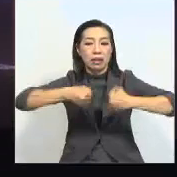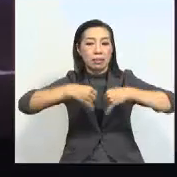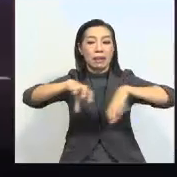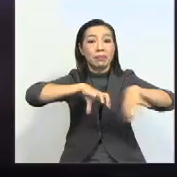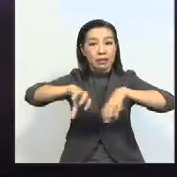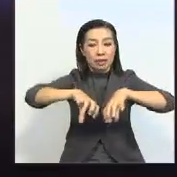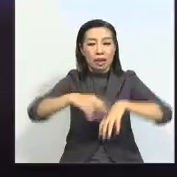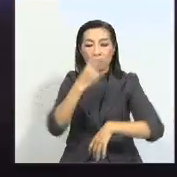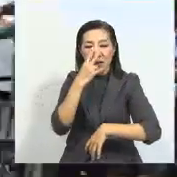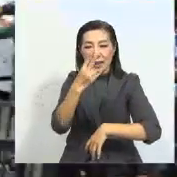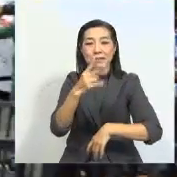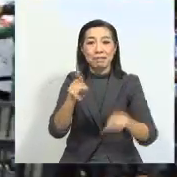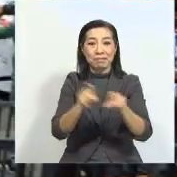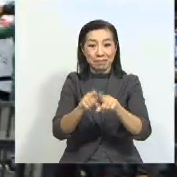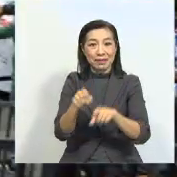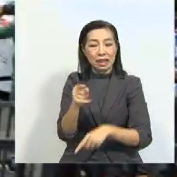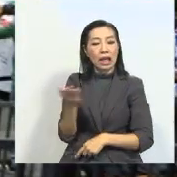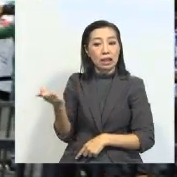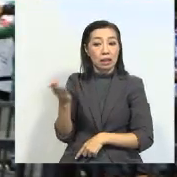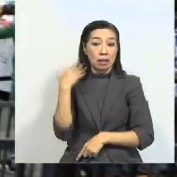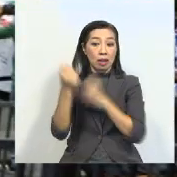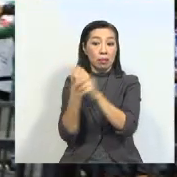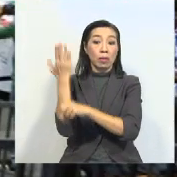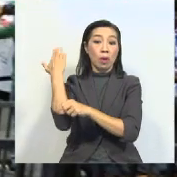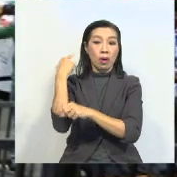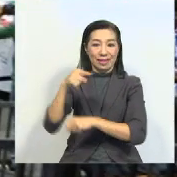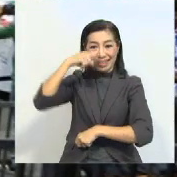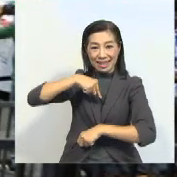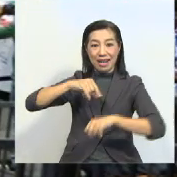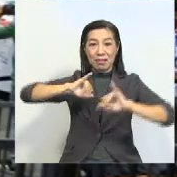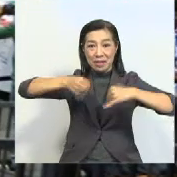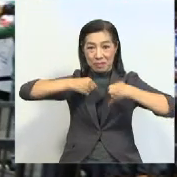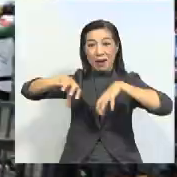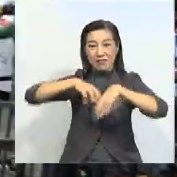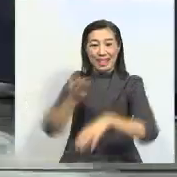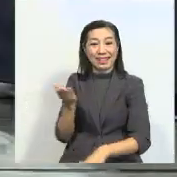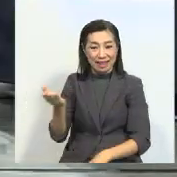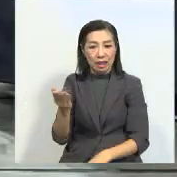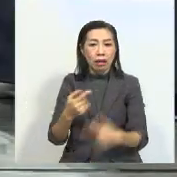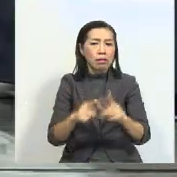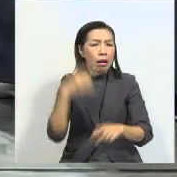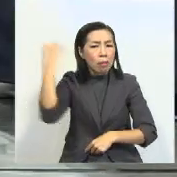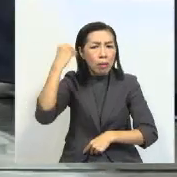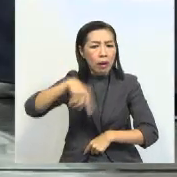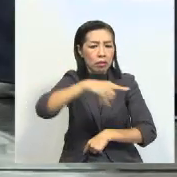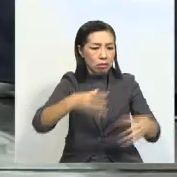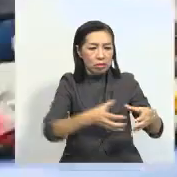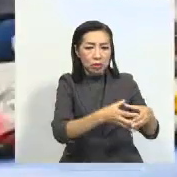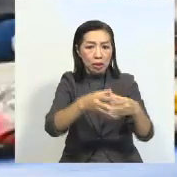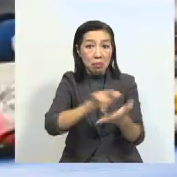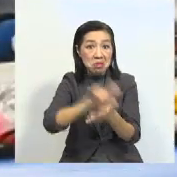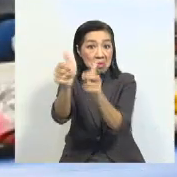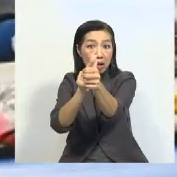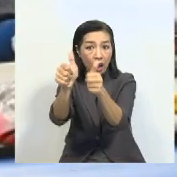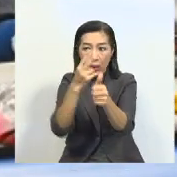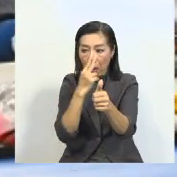ทับใจที่เกิดขึ้นเนี่ยแหละค่ะ อันนี้เป็นภาพที่เราเป็นเจ้าภาพครั้งนู้นแต่ว่าดูนะคะการแข่งขันแต่ละครั้งเนี่ยทีมที่ส่งเข้าไปประกวดนี่คือเยอะ